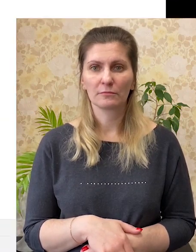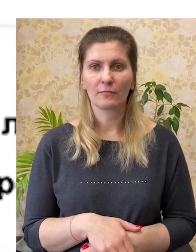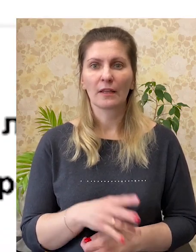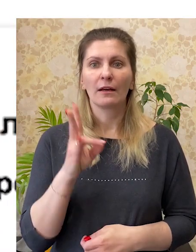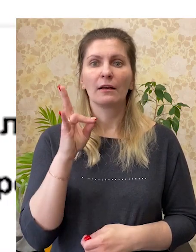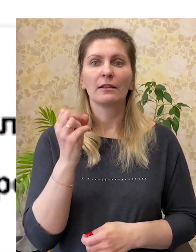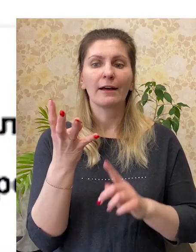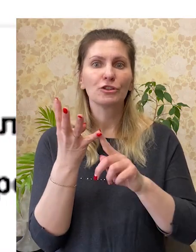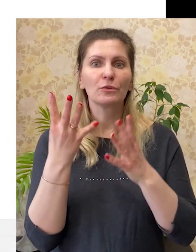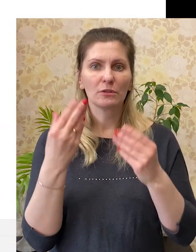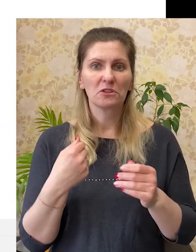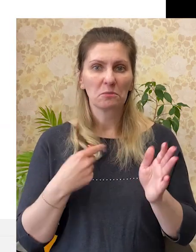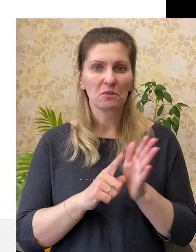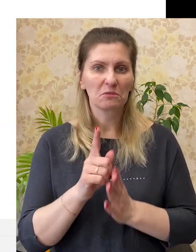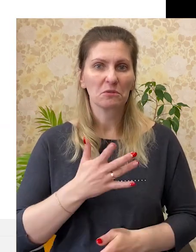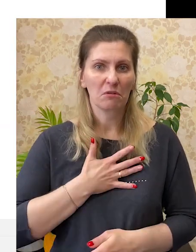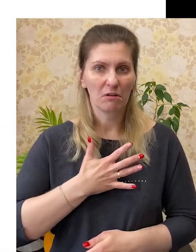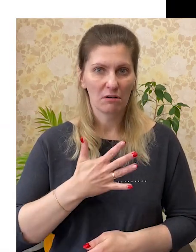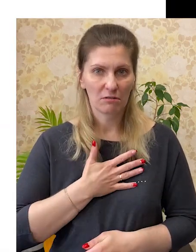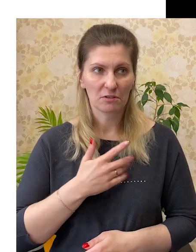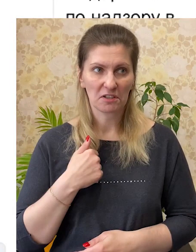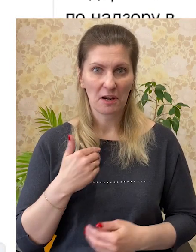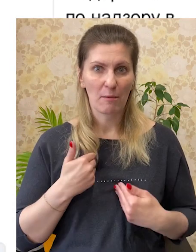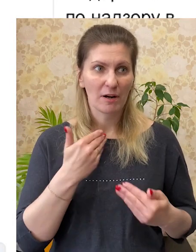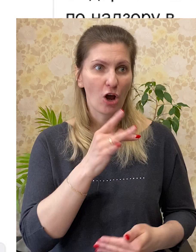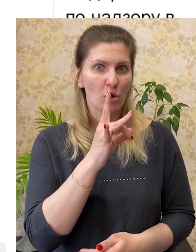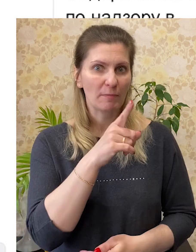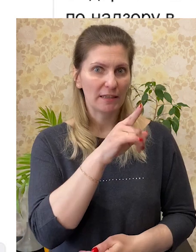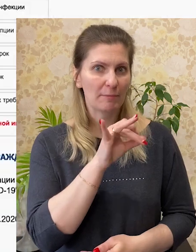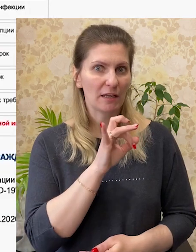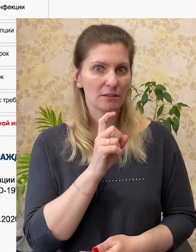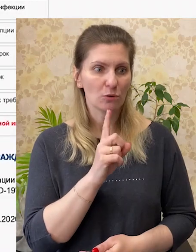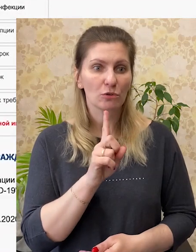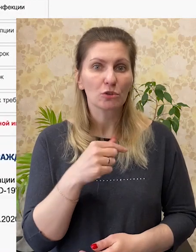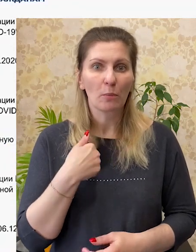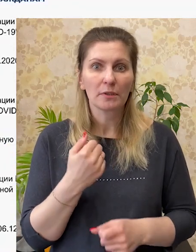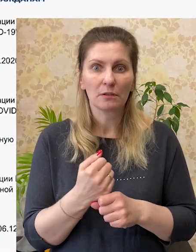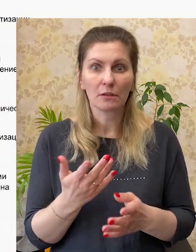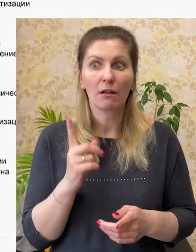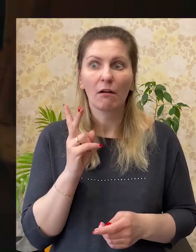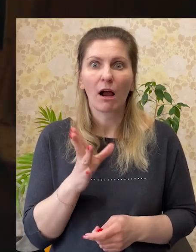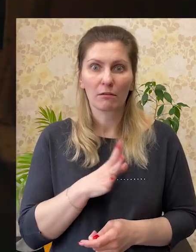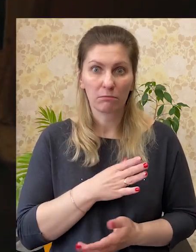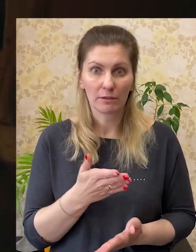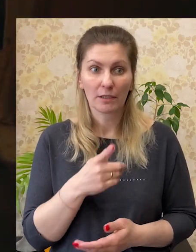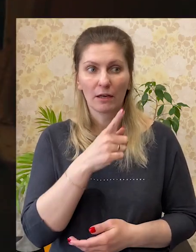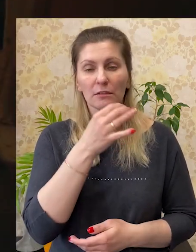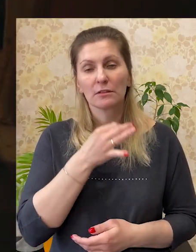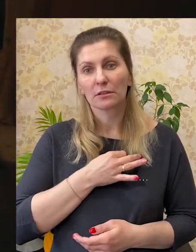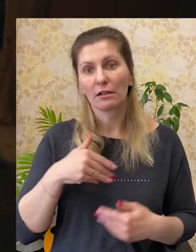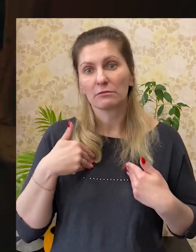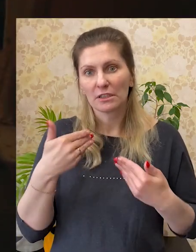Но на 4-е сутки у меня начался кашель. Я обратилась в Роспотребнадзор с вопросом, что мне делать, как мне действовать. Они